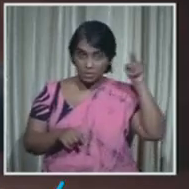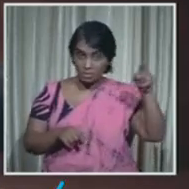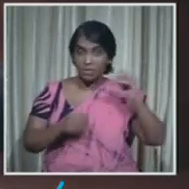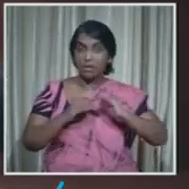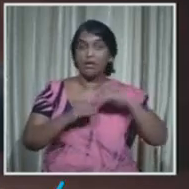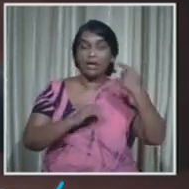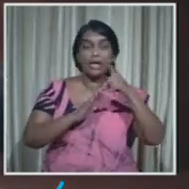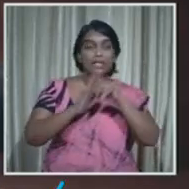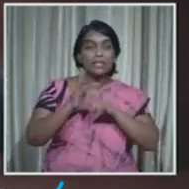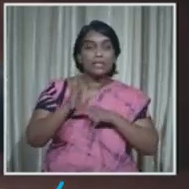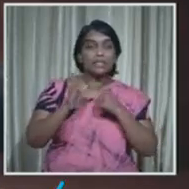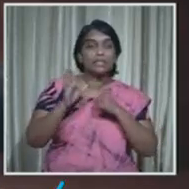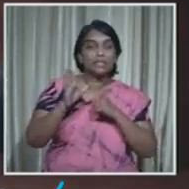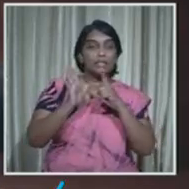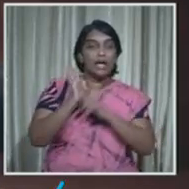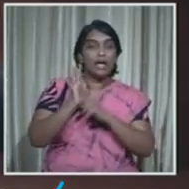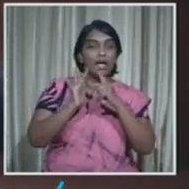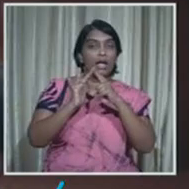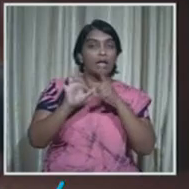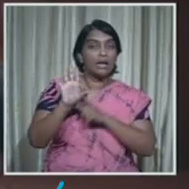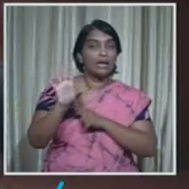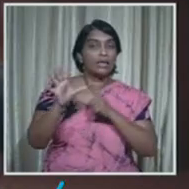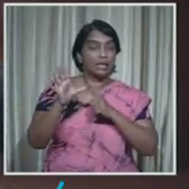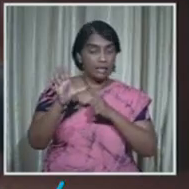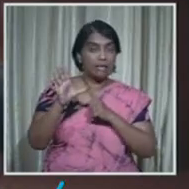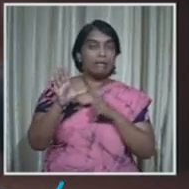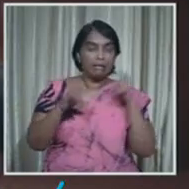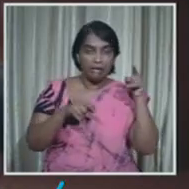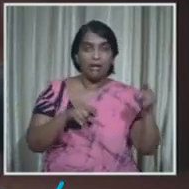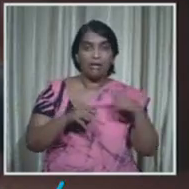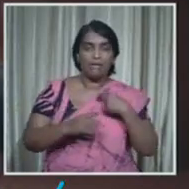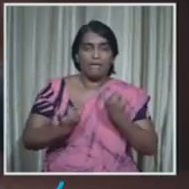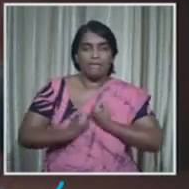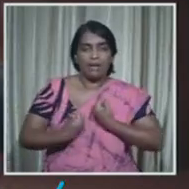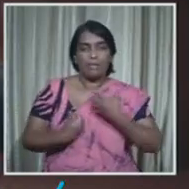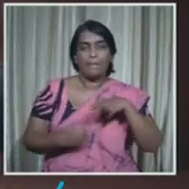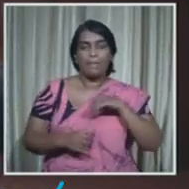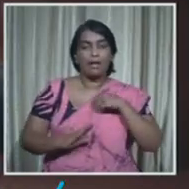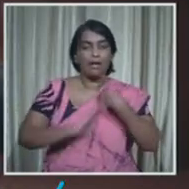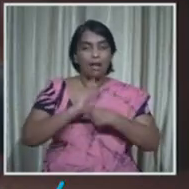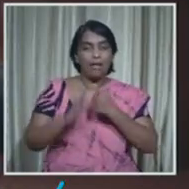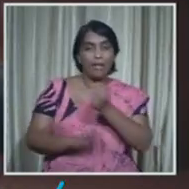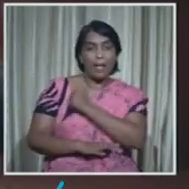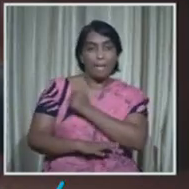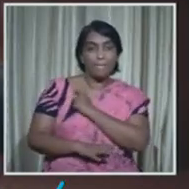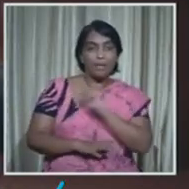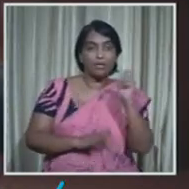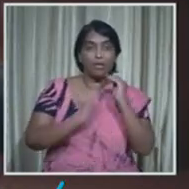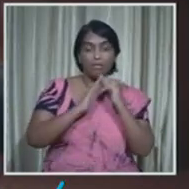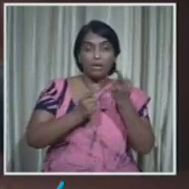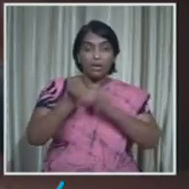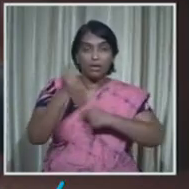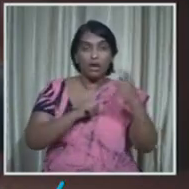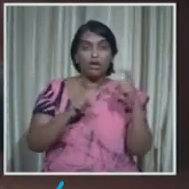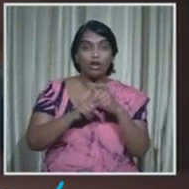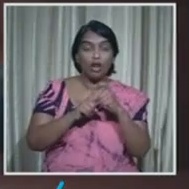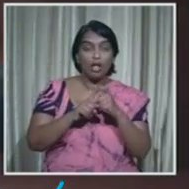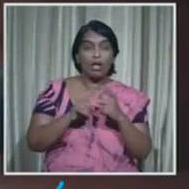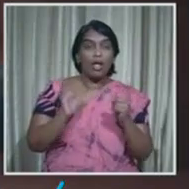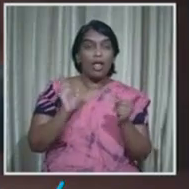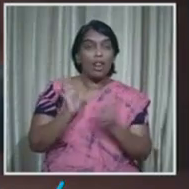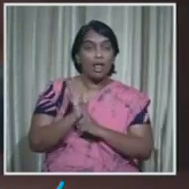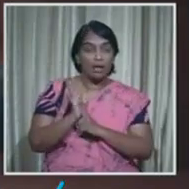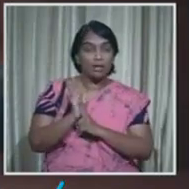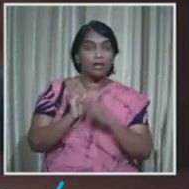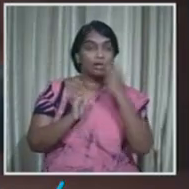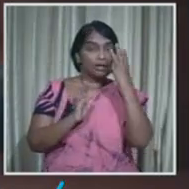ජාලි වික්‍රමසූරිය වරද බාර අරගෙන තිබෙනවා ශ්‍රී ලංකාවේ තානාපති කාර්යාලය විකිණීමේදී ඩොලර් මිලියන ඩොලර් ලක්ෂ 3